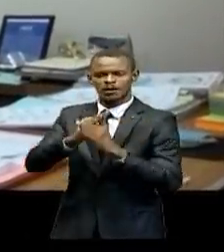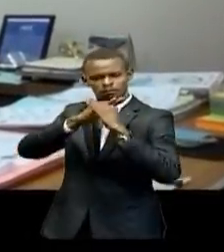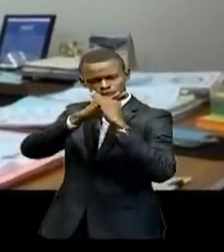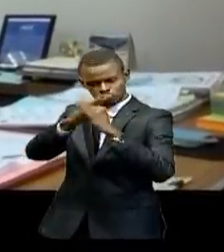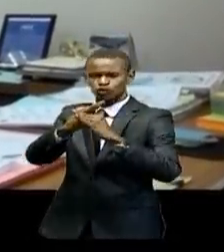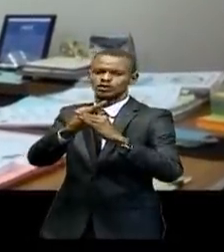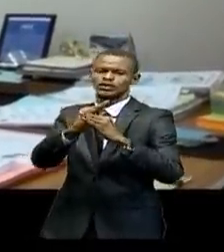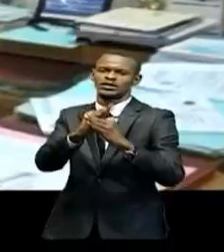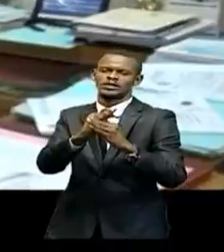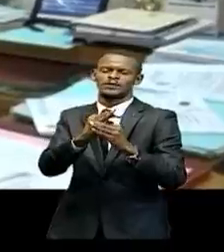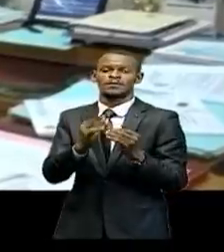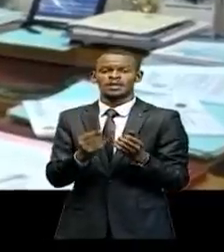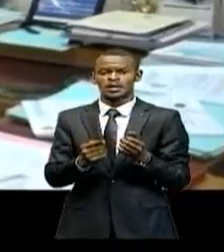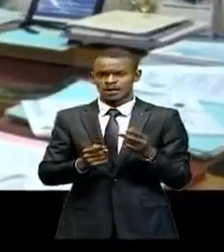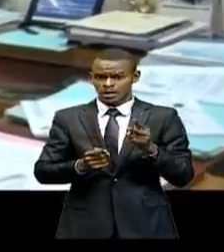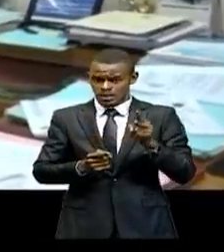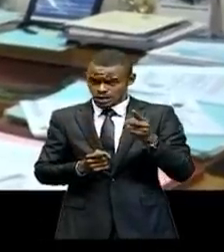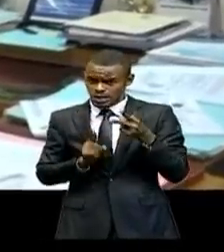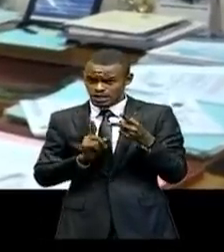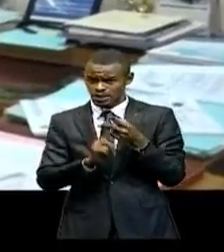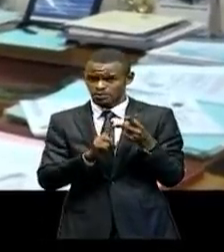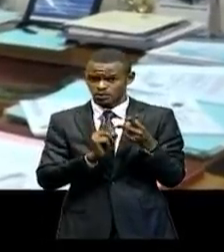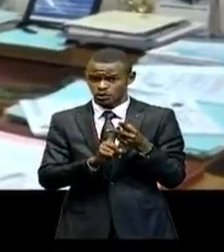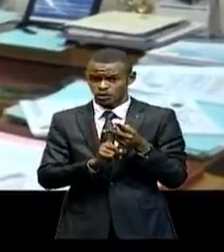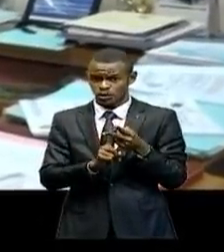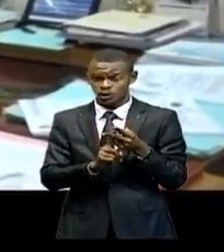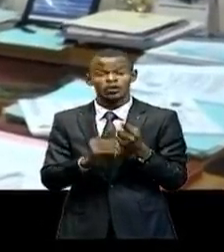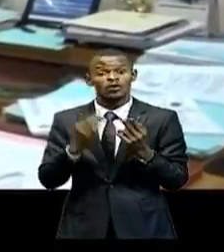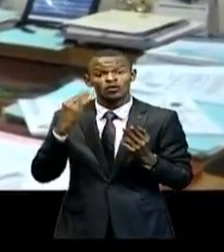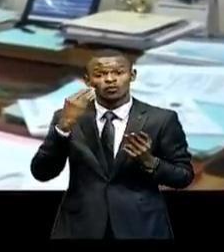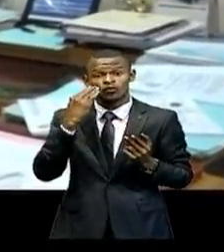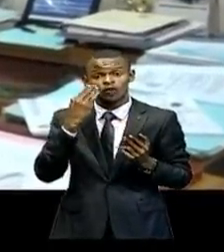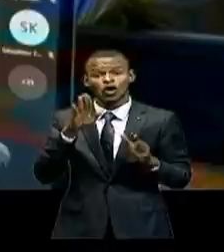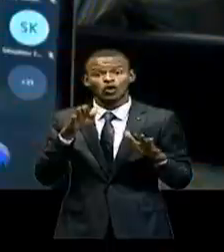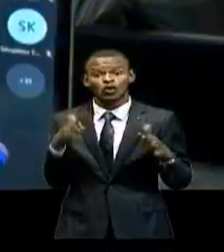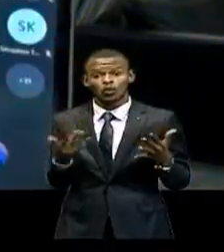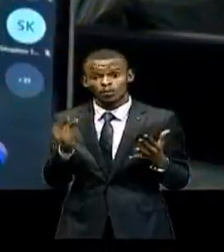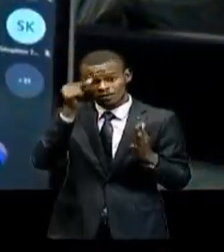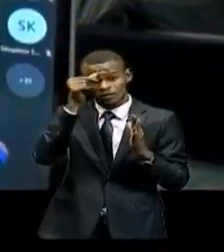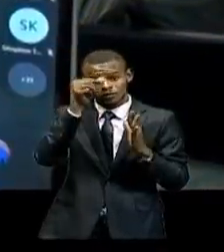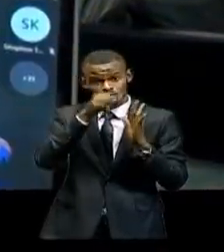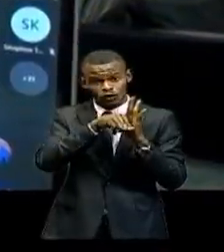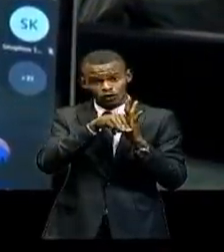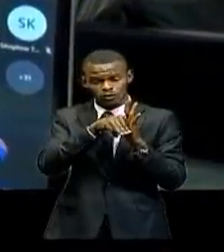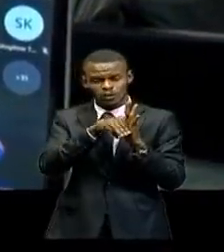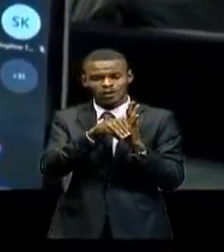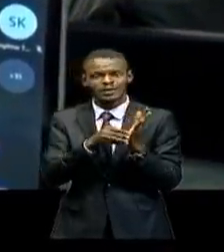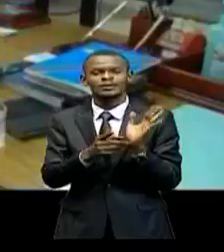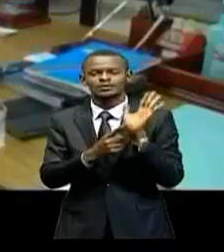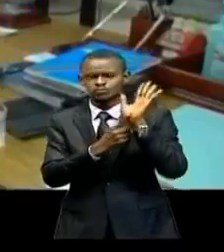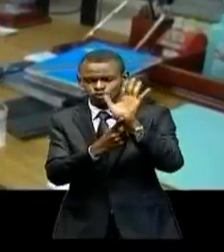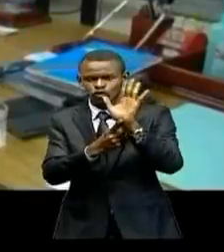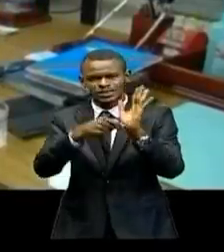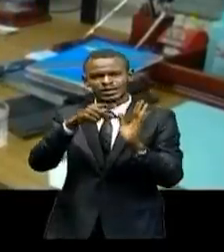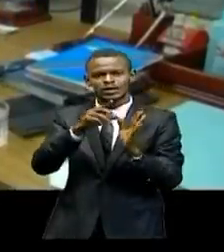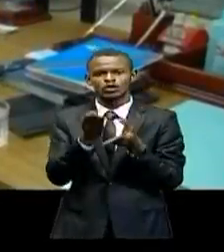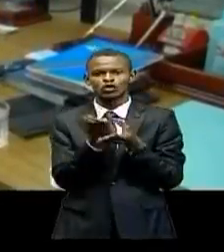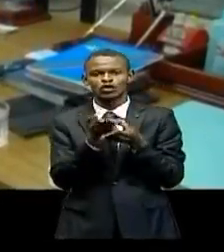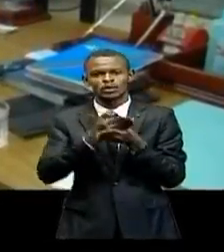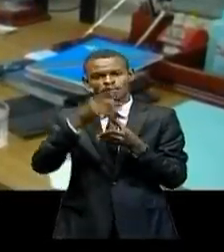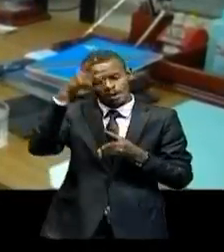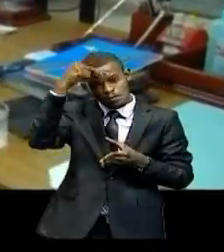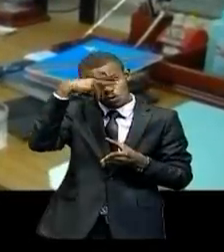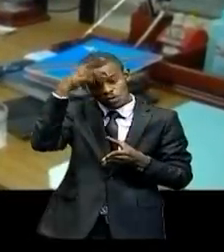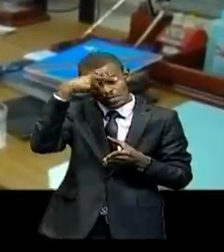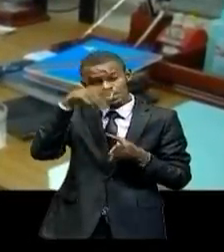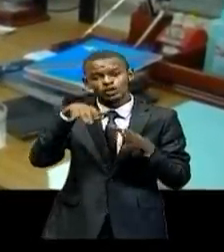a concerné l'approbation par le gouvernement du document de politique de la recherche scientifique de la République démocratique du